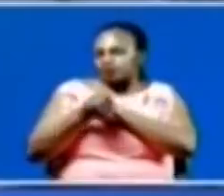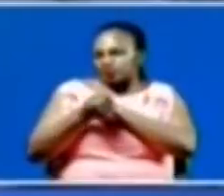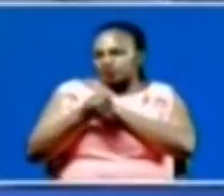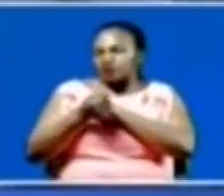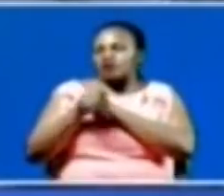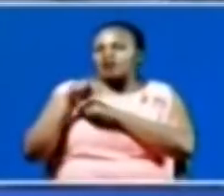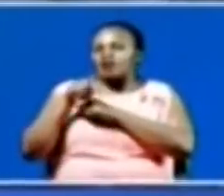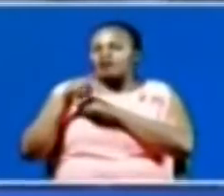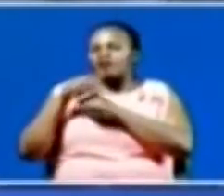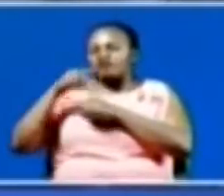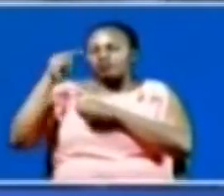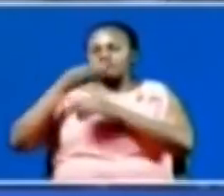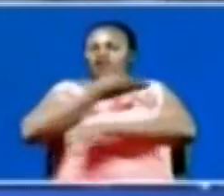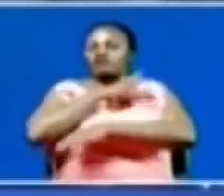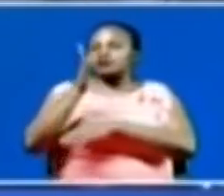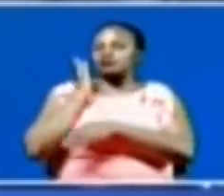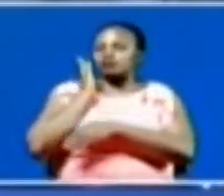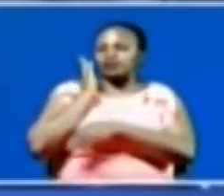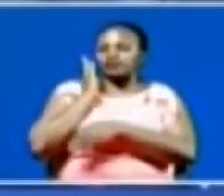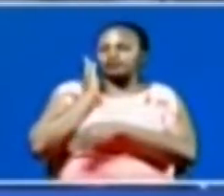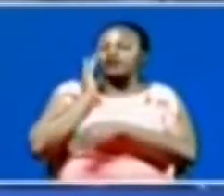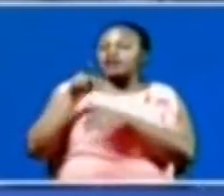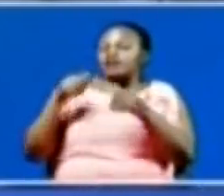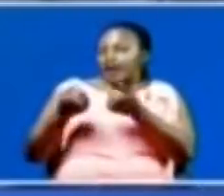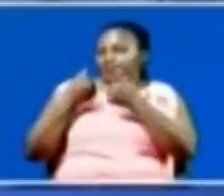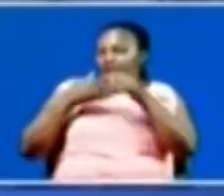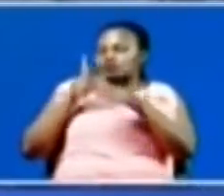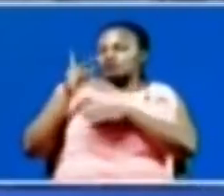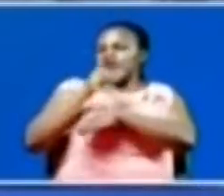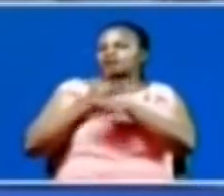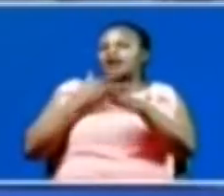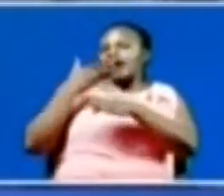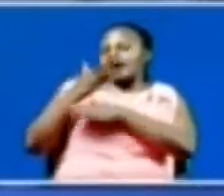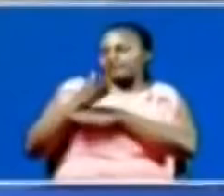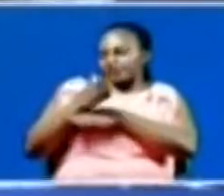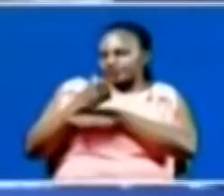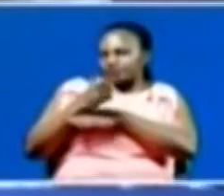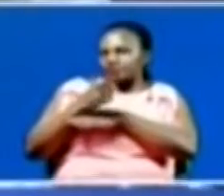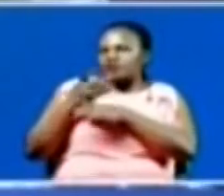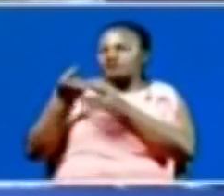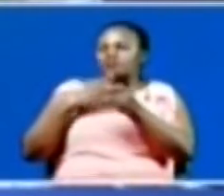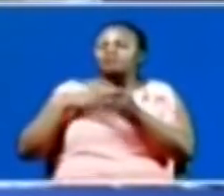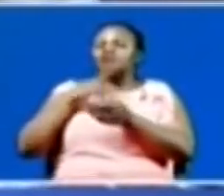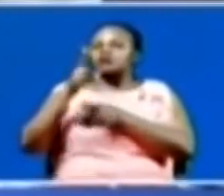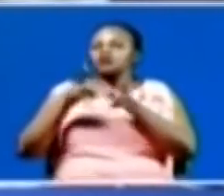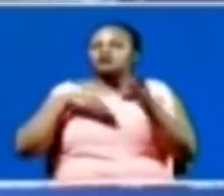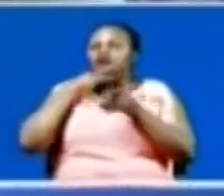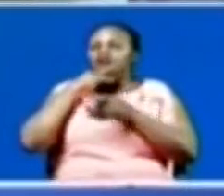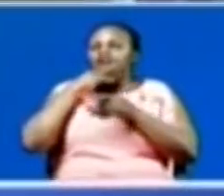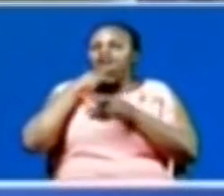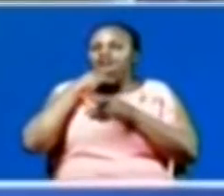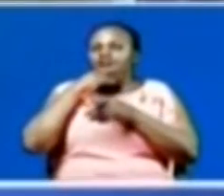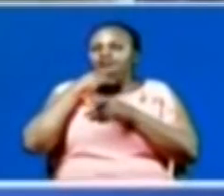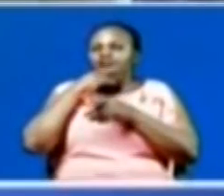kwa maafisa wa juu wa idara ya usalama. Kisa hiki kinatokea siku mbili tu baada ya watu kadhaa kuuawa na